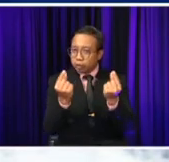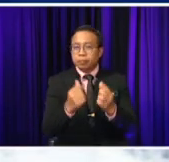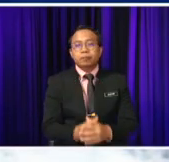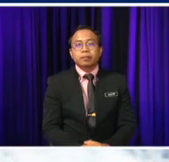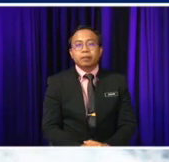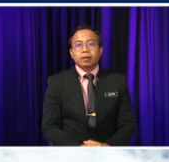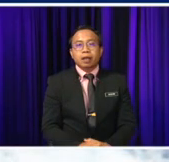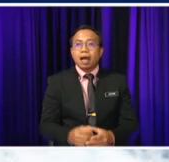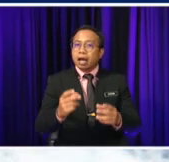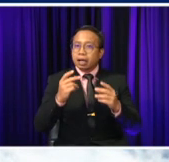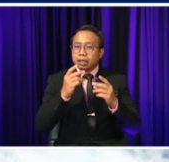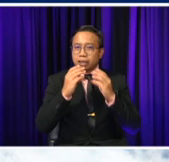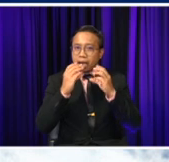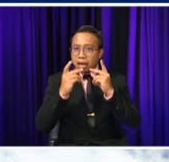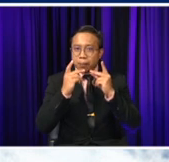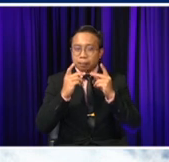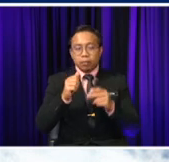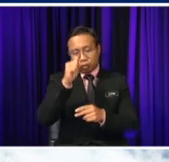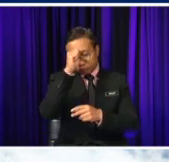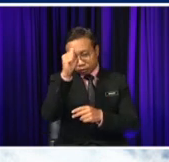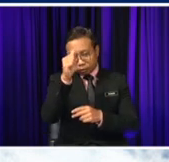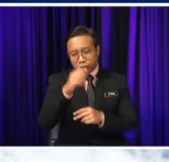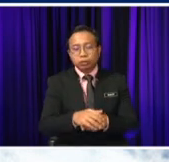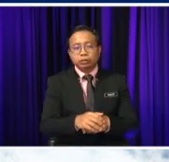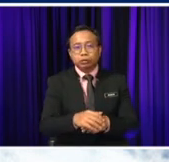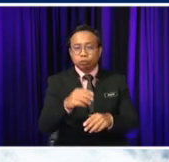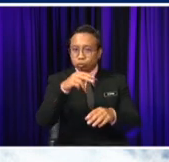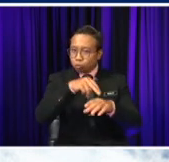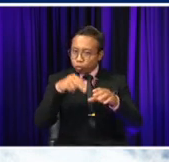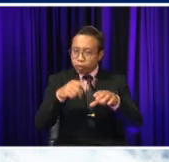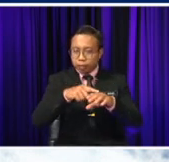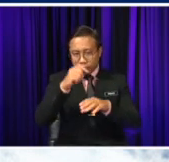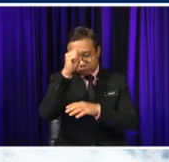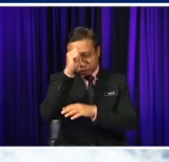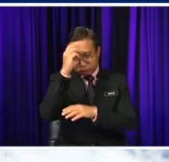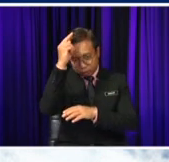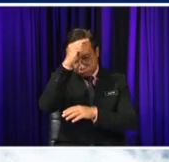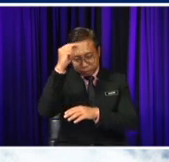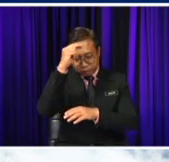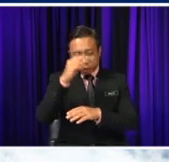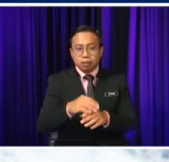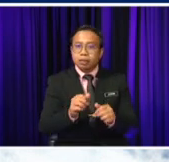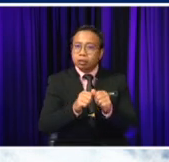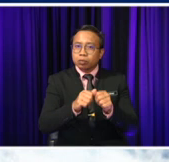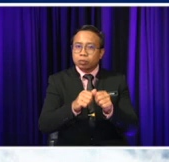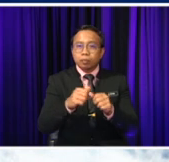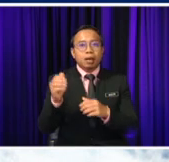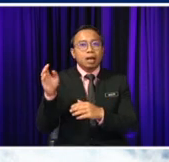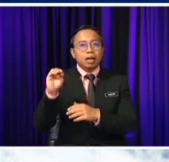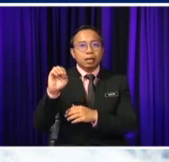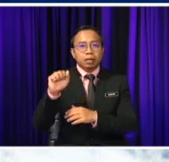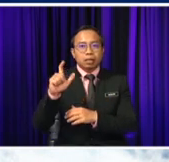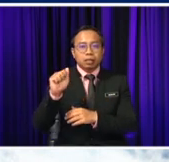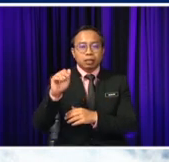kalam Allah yang diturunkan kepada Nabi Sallallahu Alaihi Wasallam melalui perantaraan Malaikat Jibril yang diturunkan selama